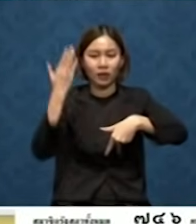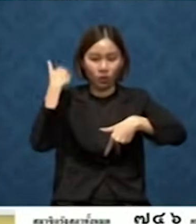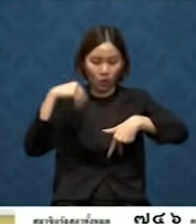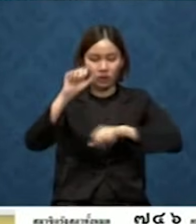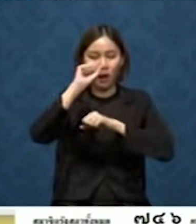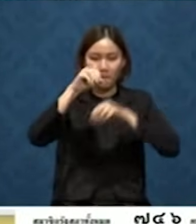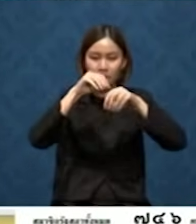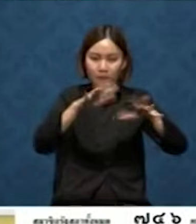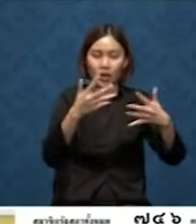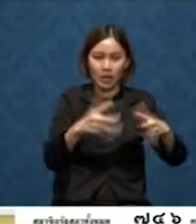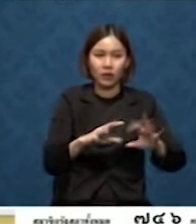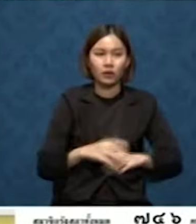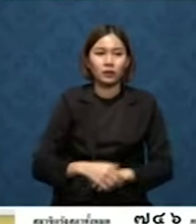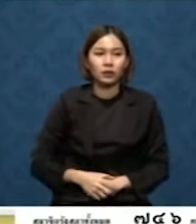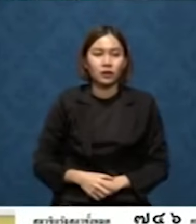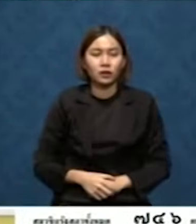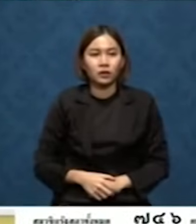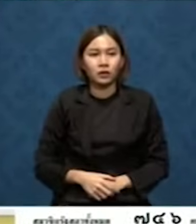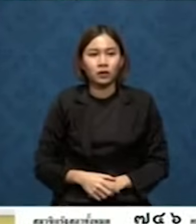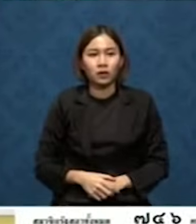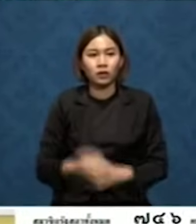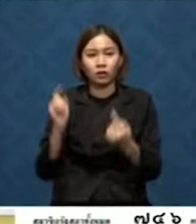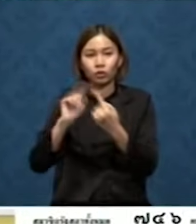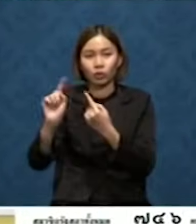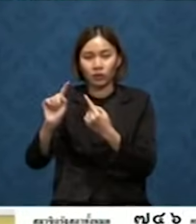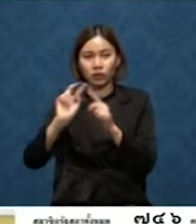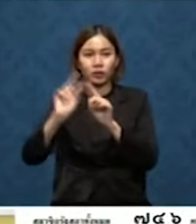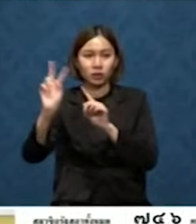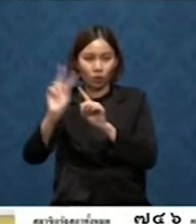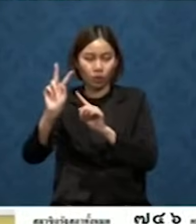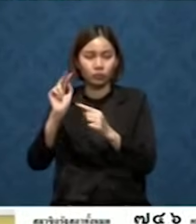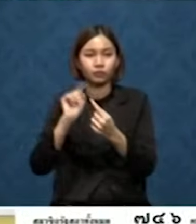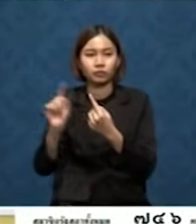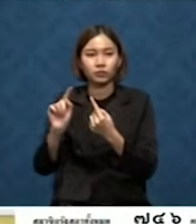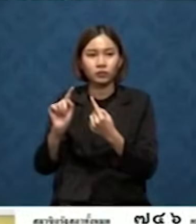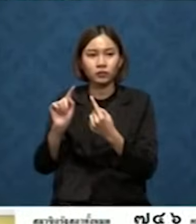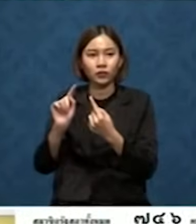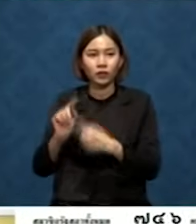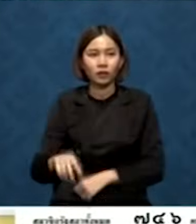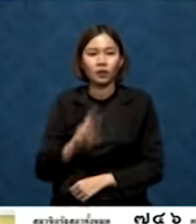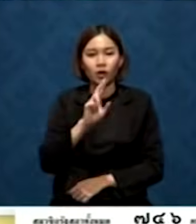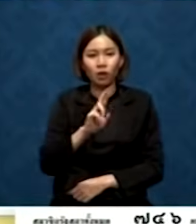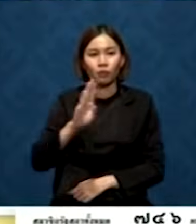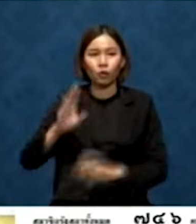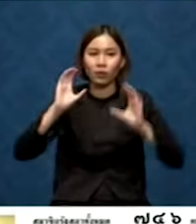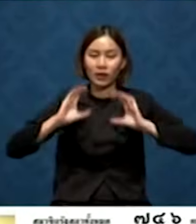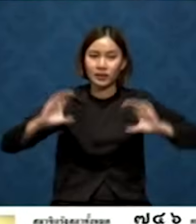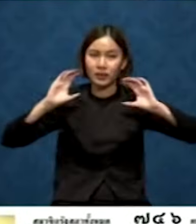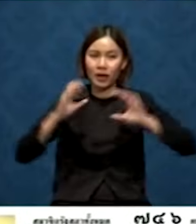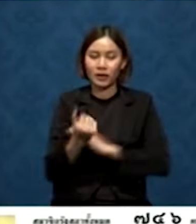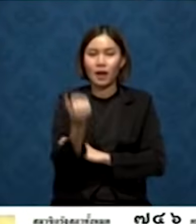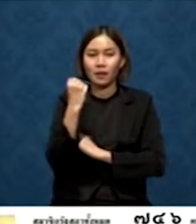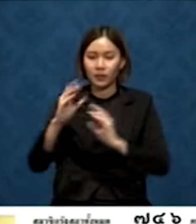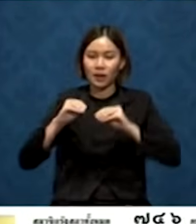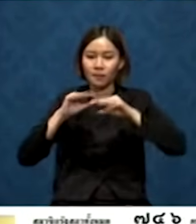สัจจะไว้มาสู่ประเด็นข้อที่ 2ครับเรื่องของรัฐราชการรวมศูนย์และการกระจายอำนาจสู่ท้อง